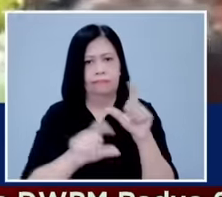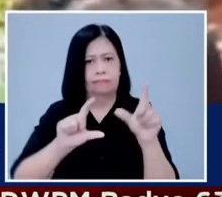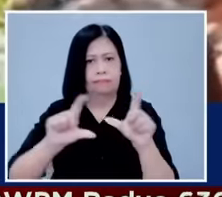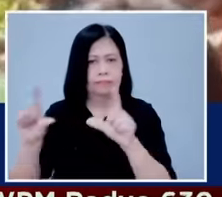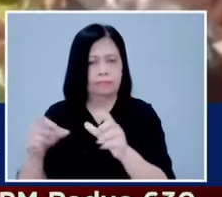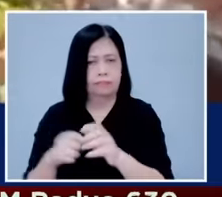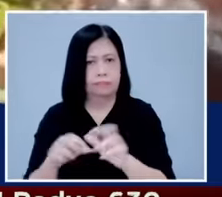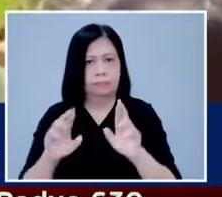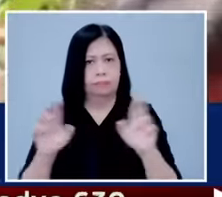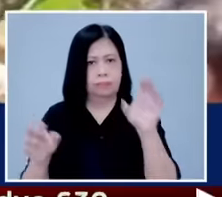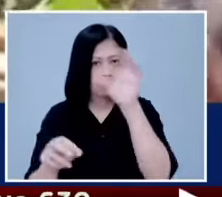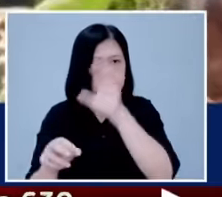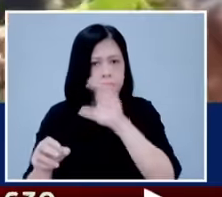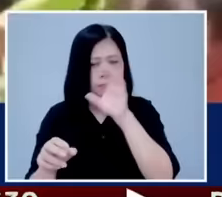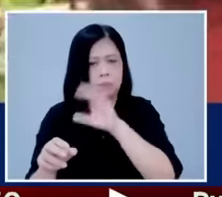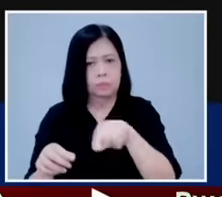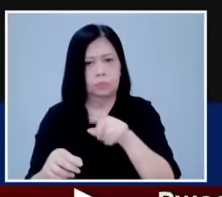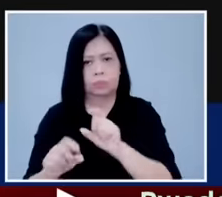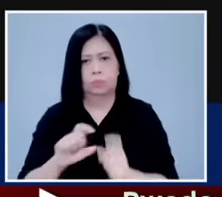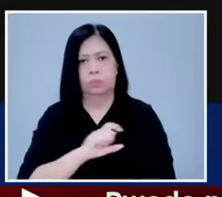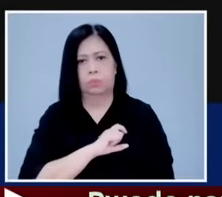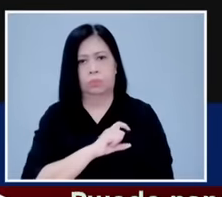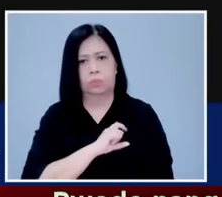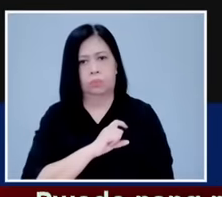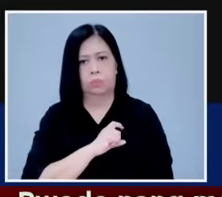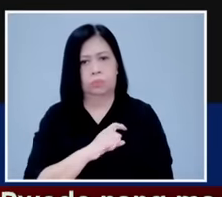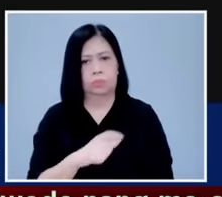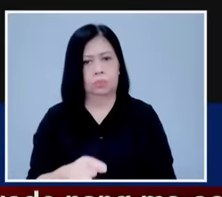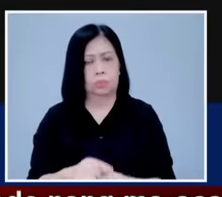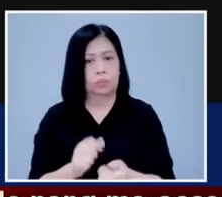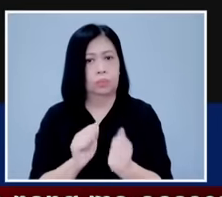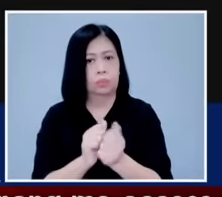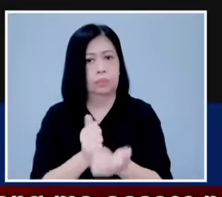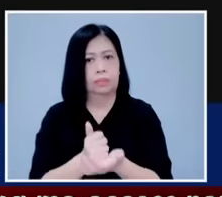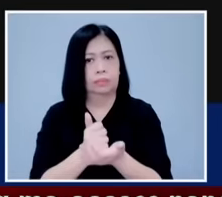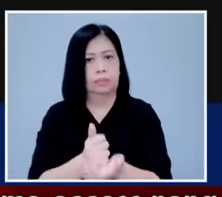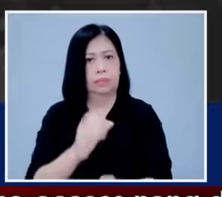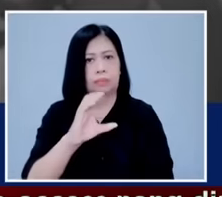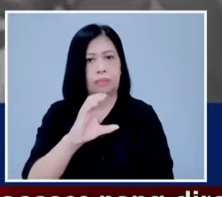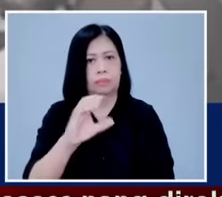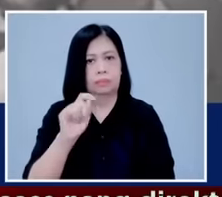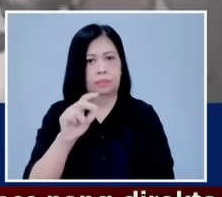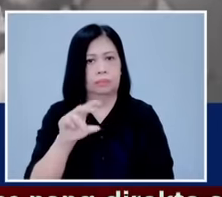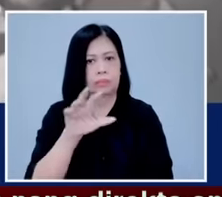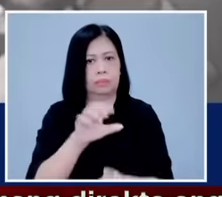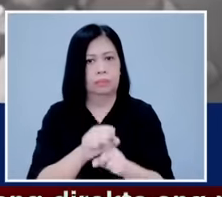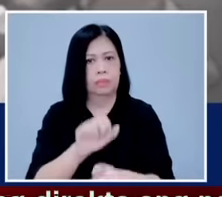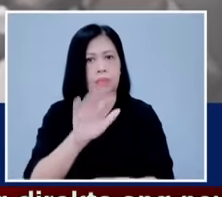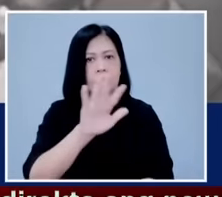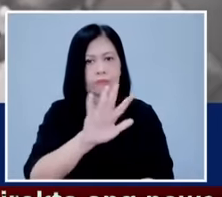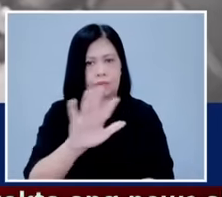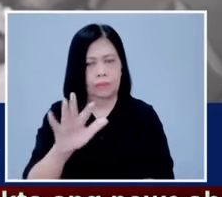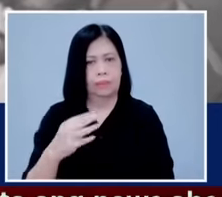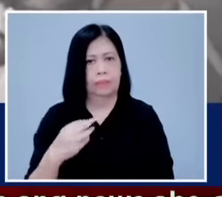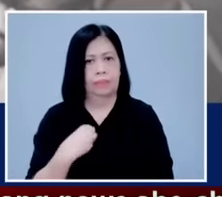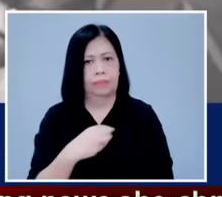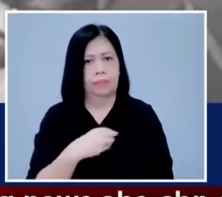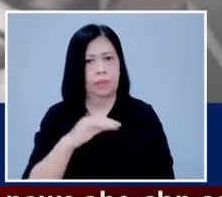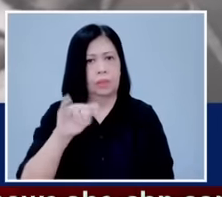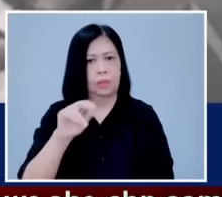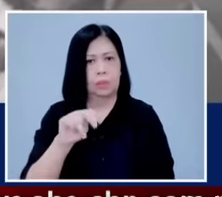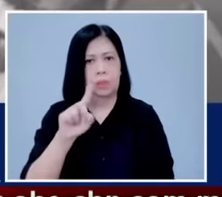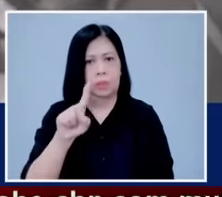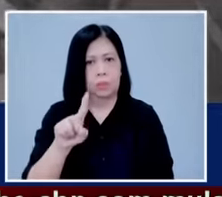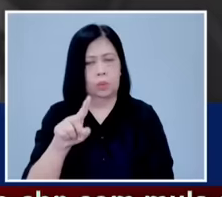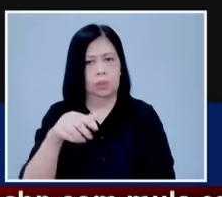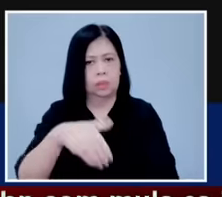Nagkasa ng hot pursuit operation ng mga pulis. Sa tulong ng CCTV, nahuli ang lima sa mga suspect Enero a 1 ng